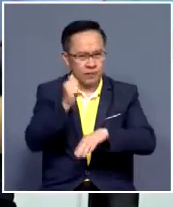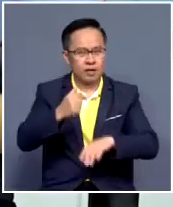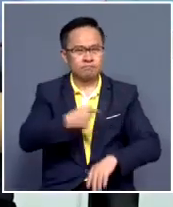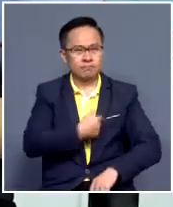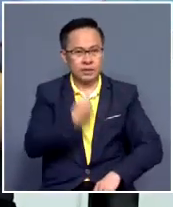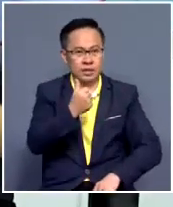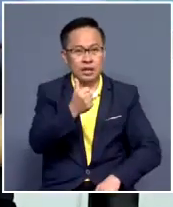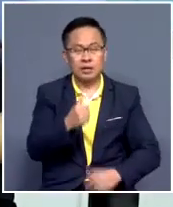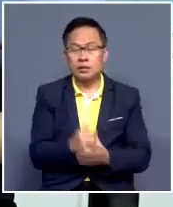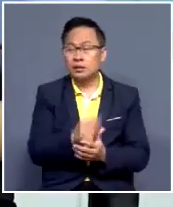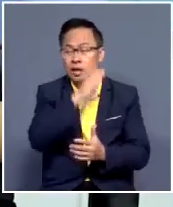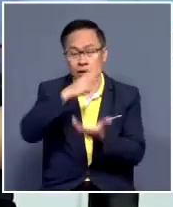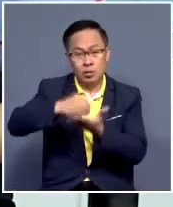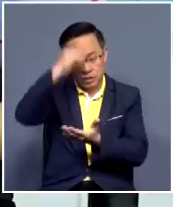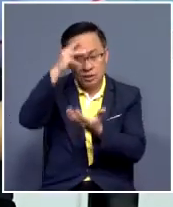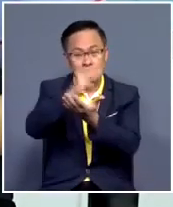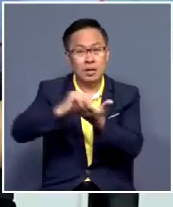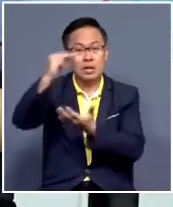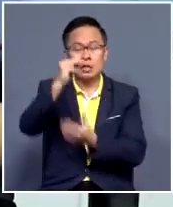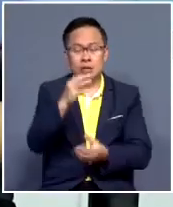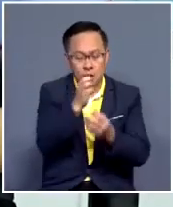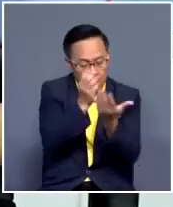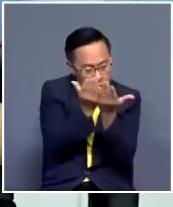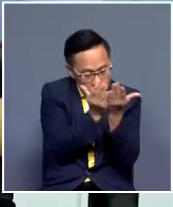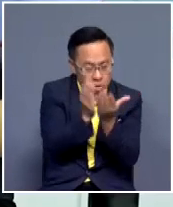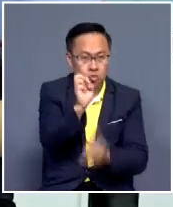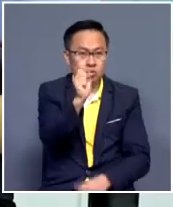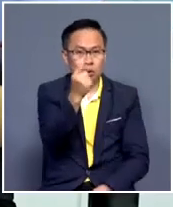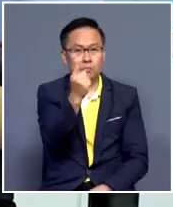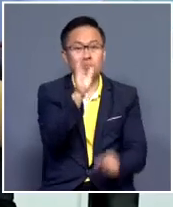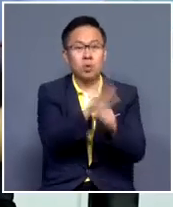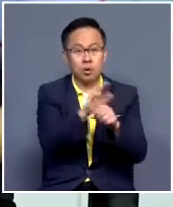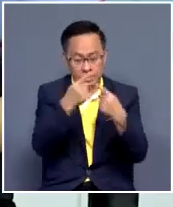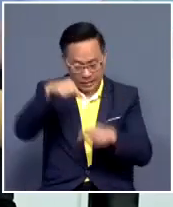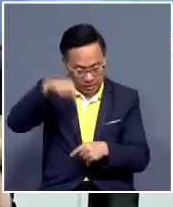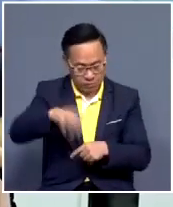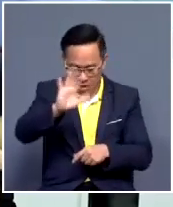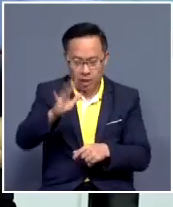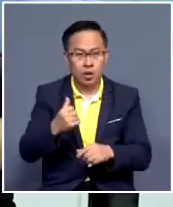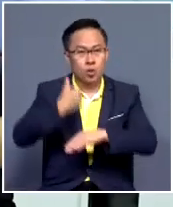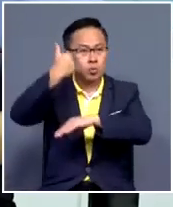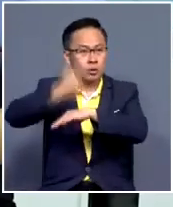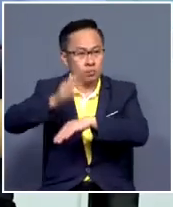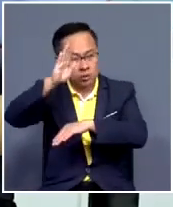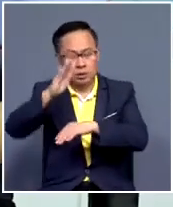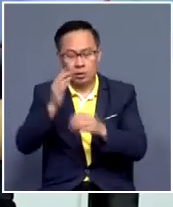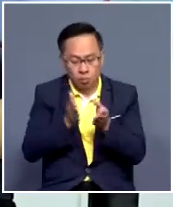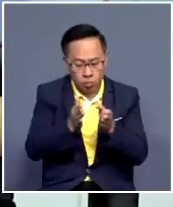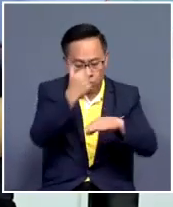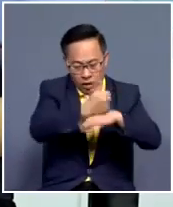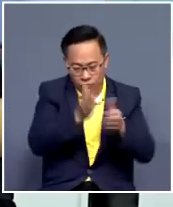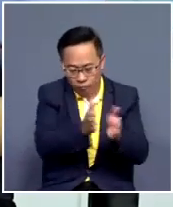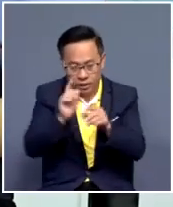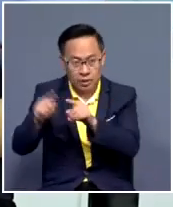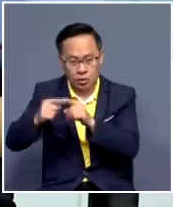ระดับเช่นเราก็ไปสอบแล้วก็ได้คะแนนออกมาแต่อันเนี้ยจะไม่ใช่ก็คือเราต้องมีการประชุมกับผู้บริหารเพื่อจะดูว่าโปรเจกต์ของเ